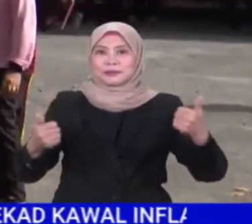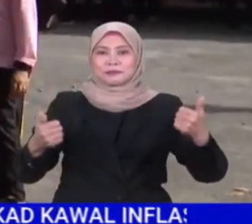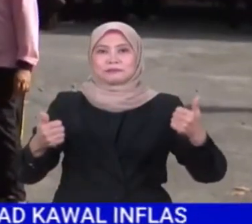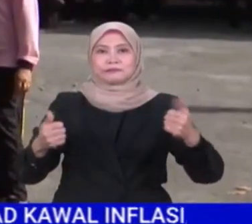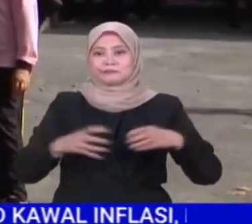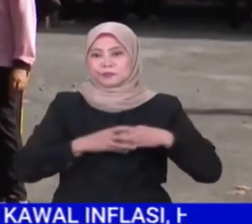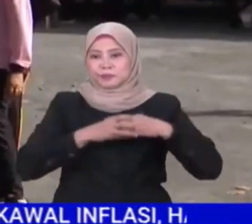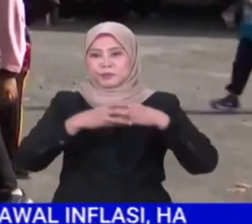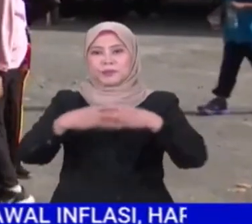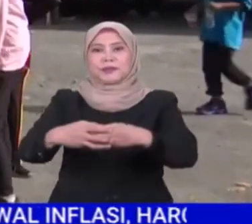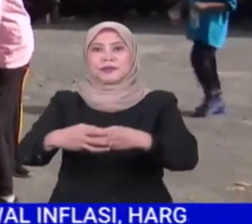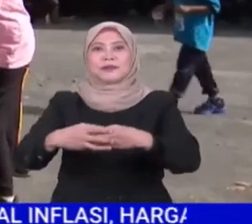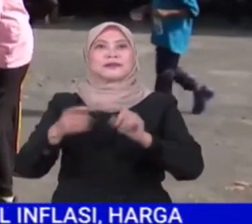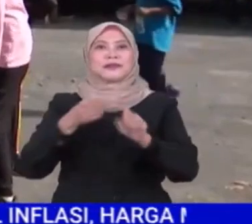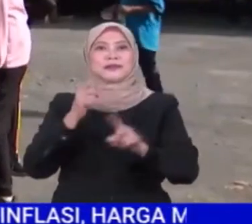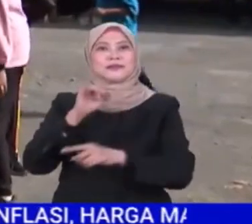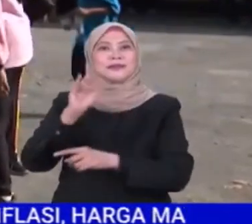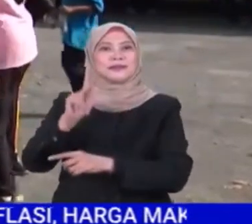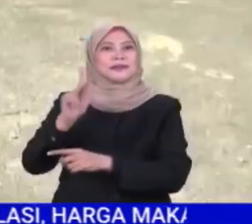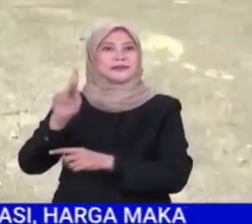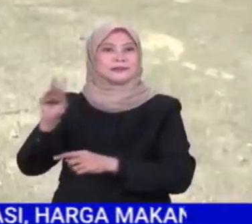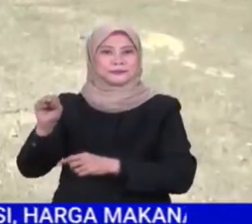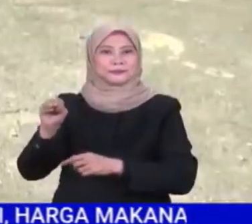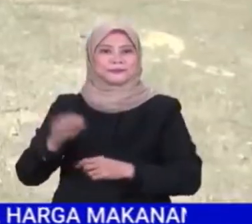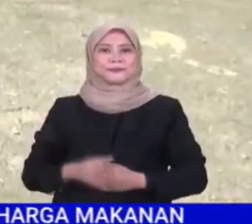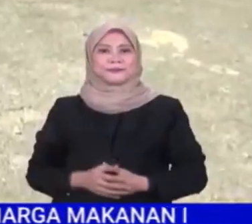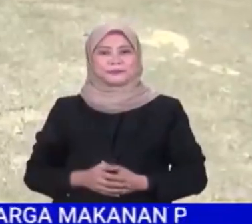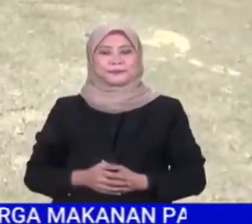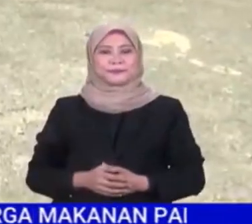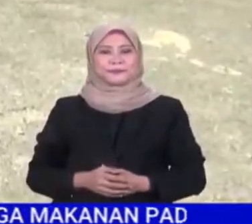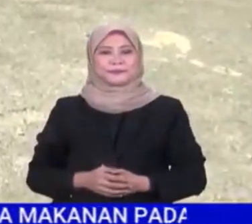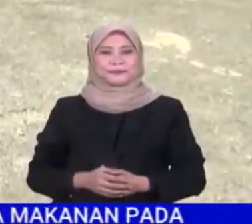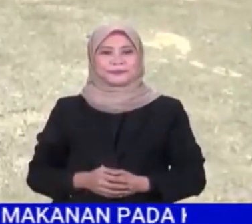bergerak turut disediakan oleh jabatan kesehatan negeri